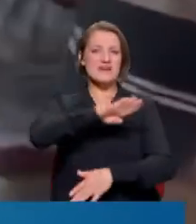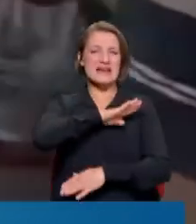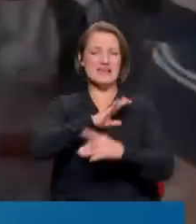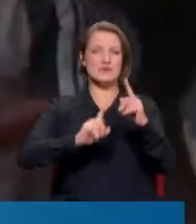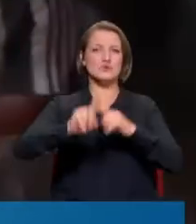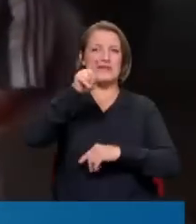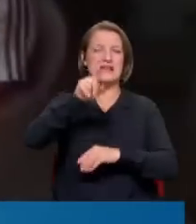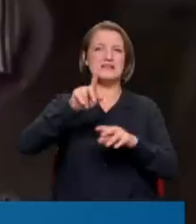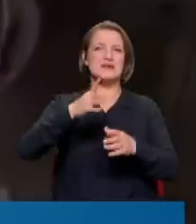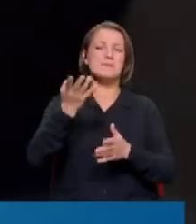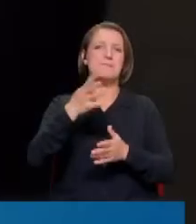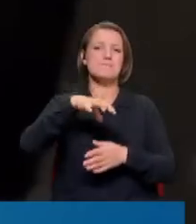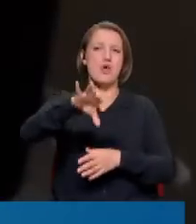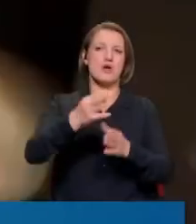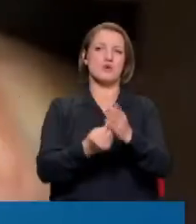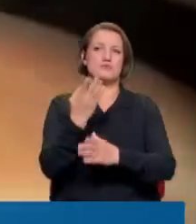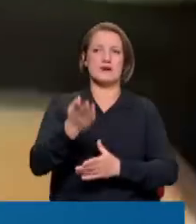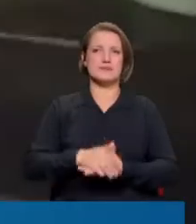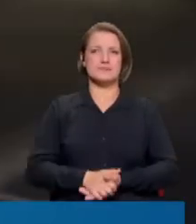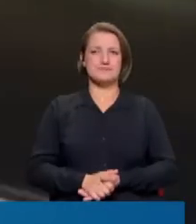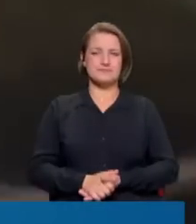kuzeyinde Tampon bölge